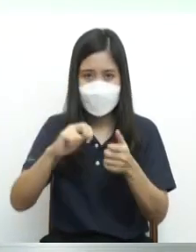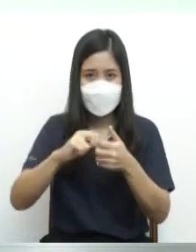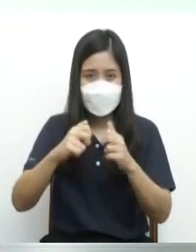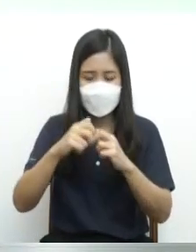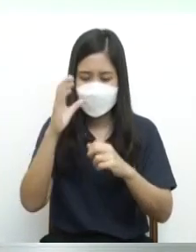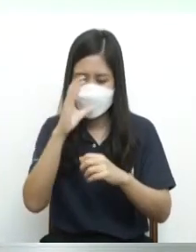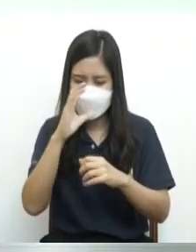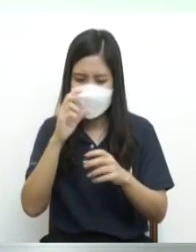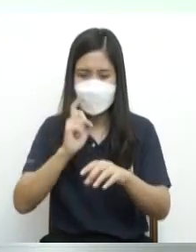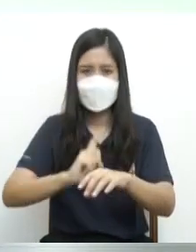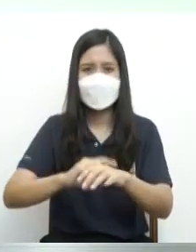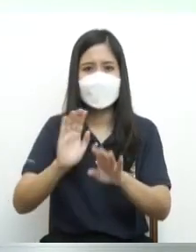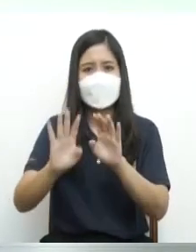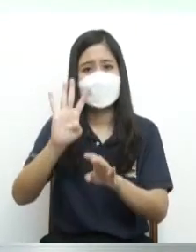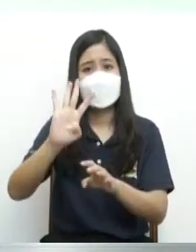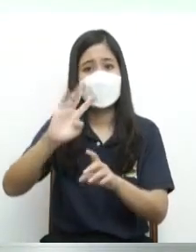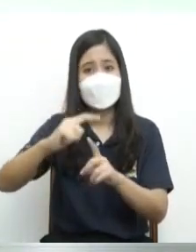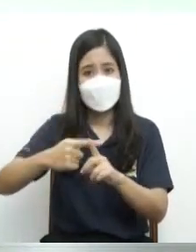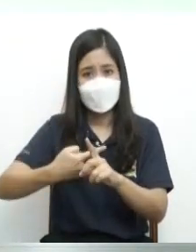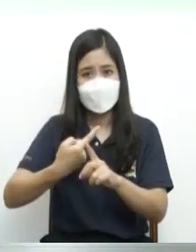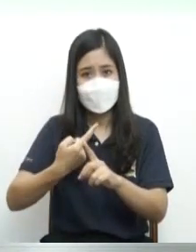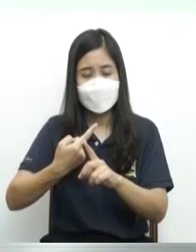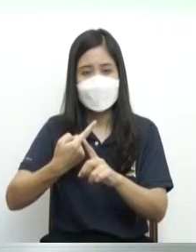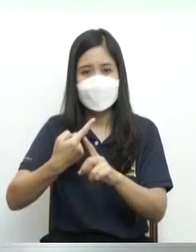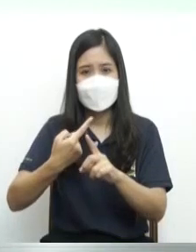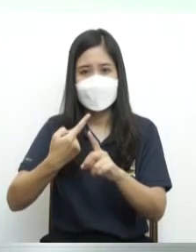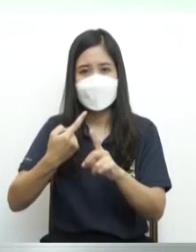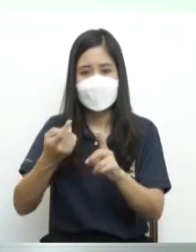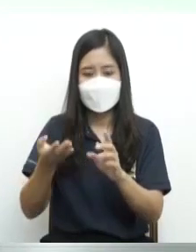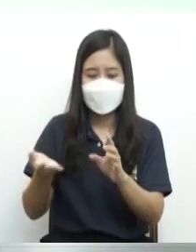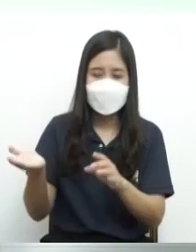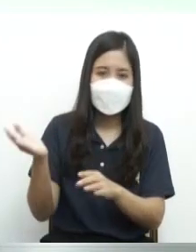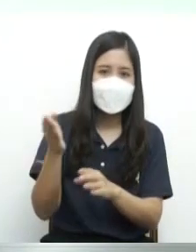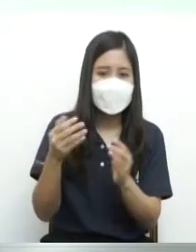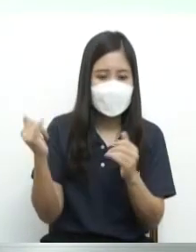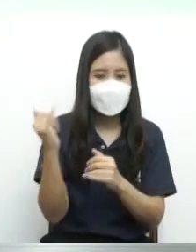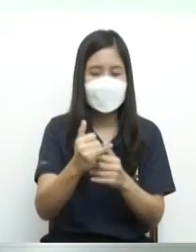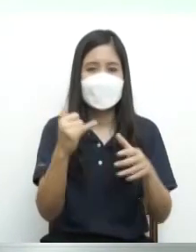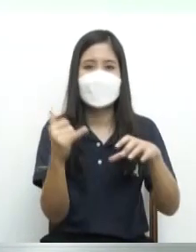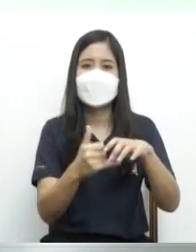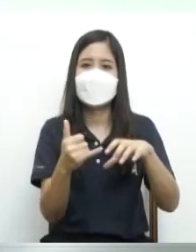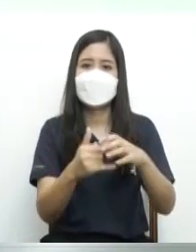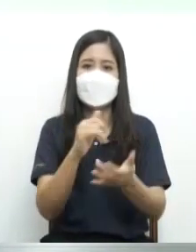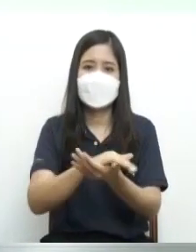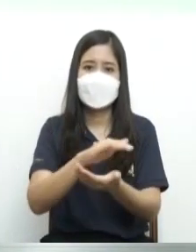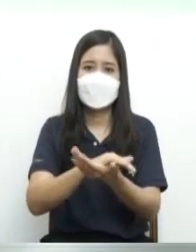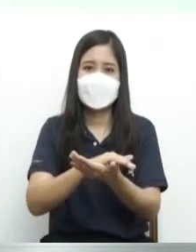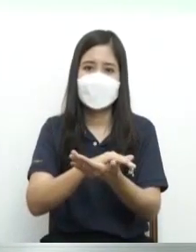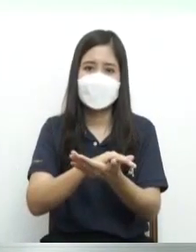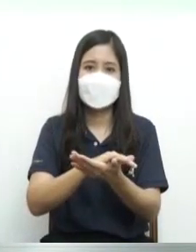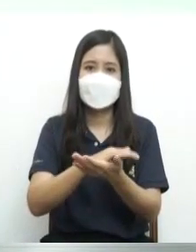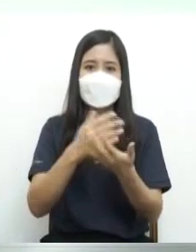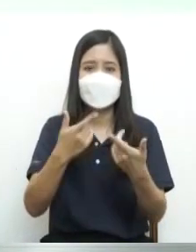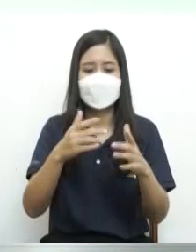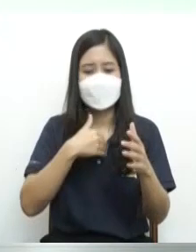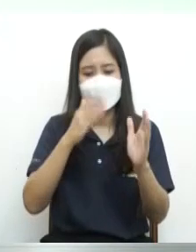ลาประมาณ4เดือนทุกคนกลับไปอยู่ในโรงเรียนได้แต่บางท่านก็ไปที่อื่นต่อบางท่านก็กลับที่เดิมทั้งหมดนี้ก็คง